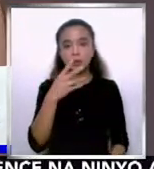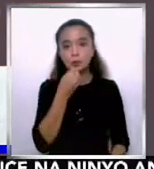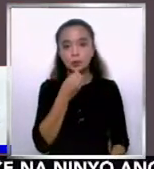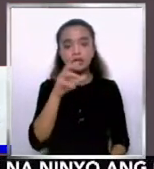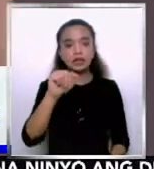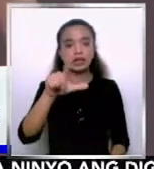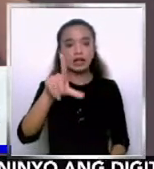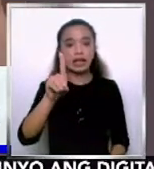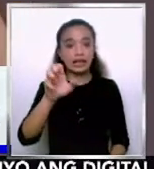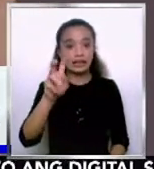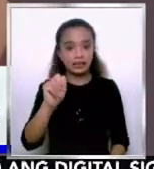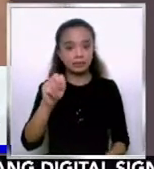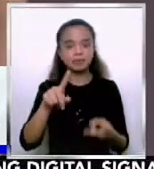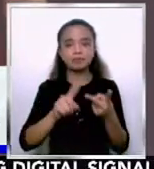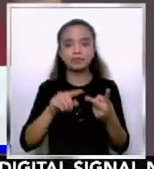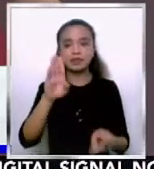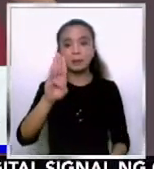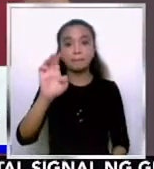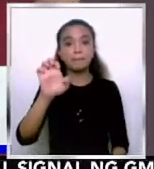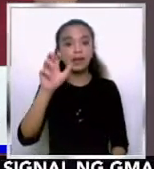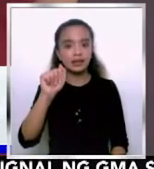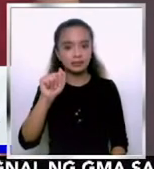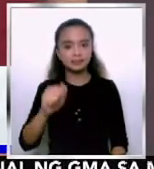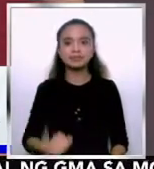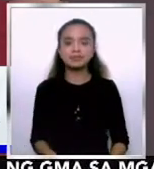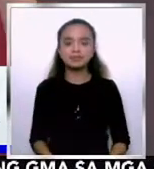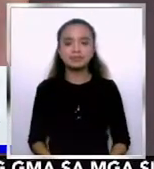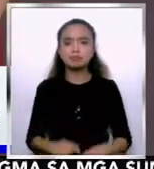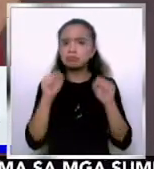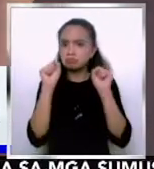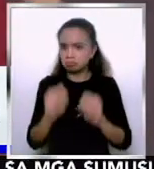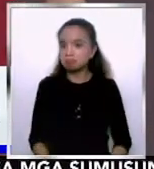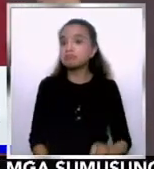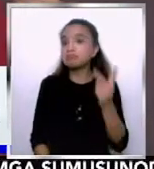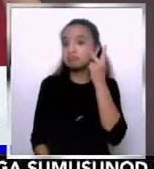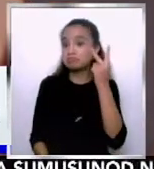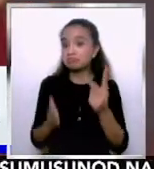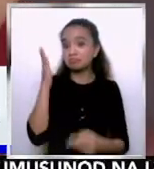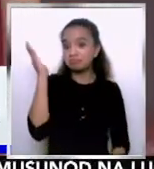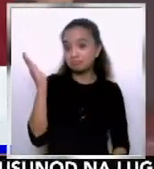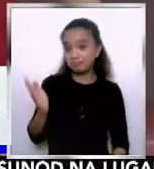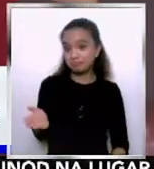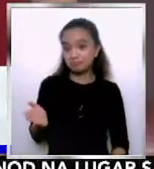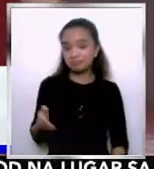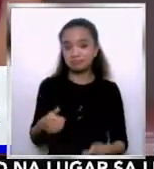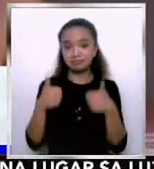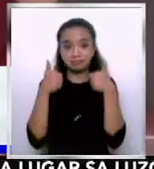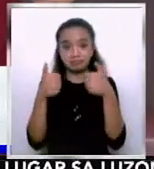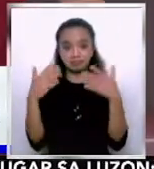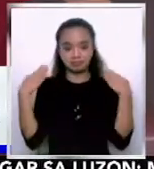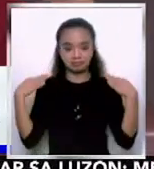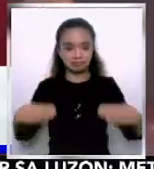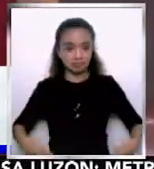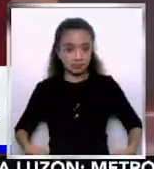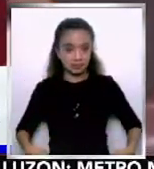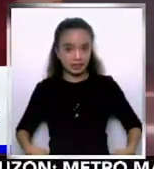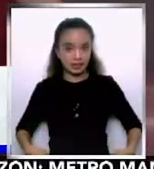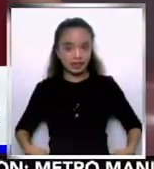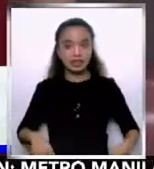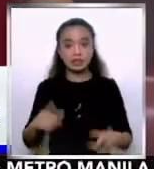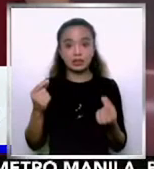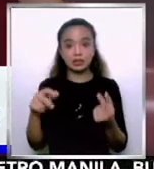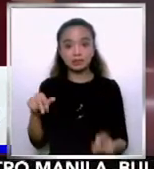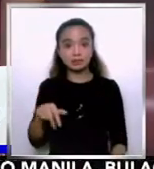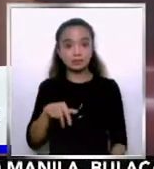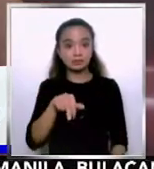Richards at Bea Alonzo. Kitang-kita naman sa kanilang fit and fab bodies na inirampan nila sa isang